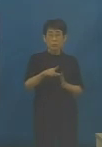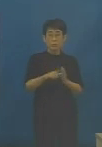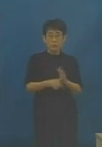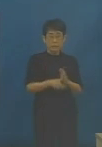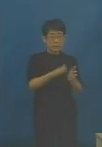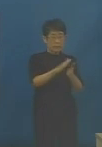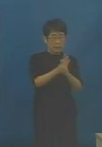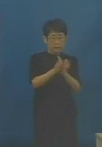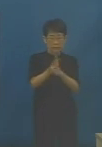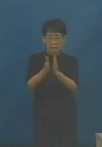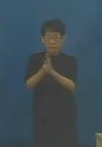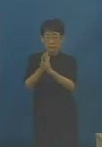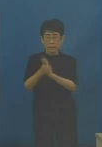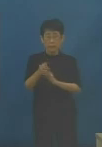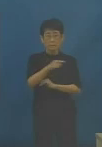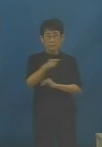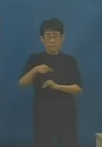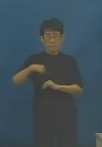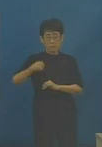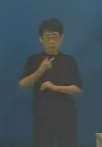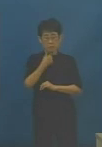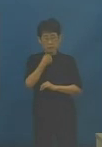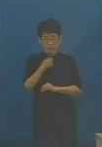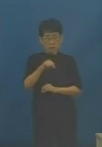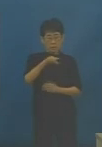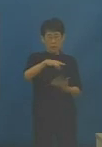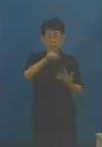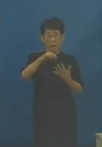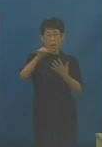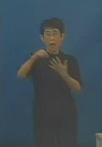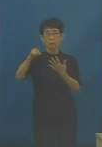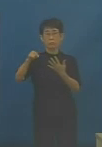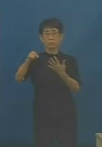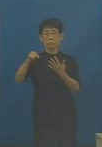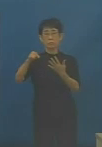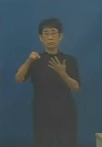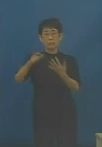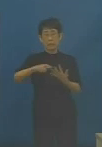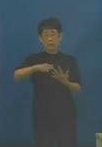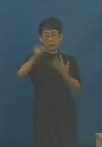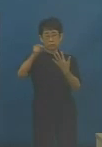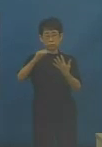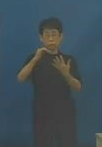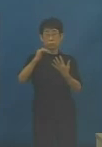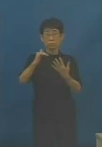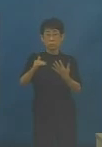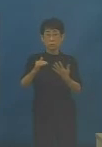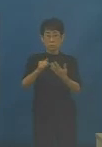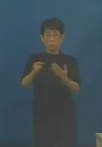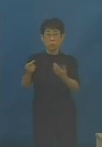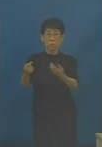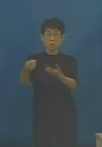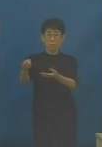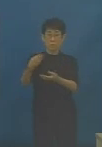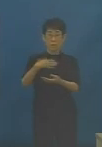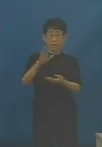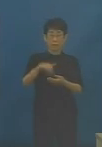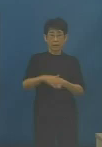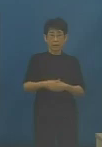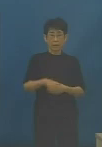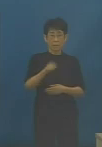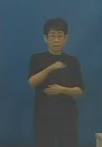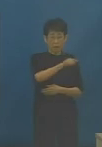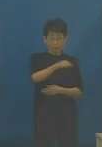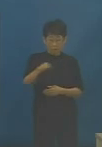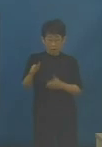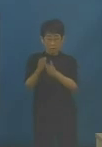選ぶということをですね、まあ明確におっしゃられたことがございまして、まあ、それでそれぞれの県が